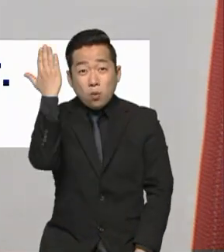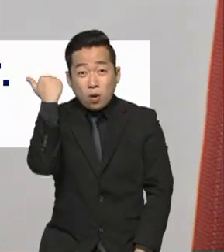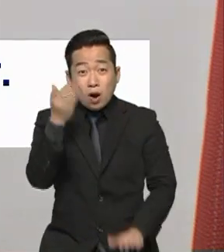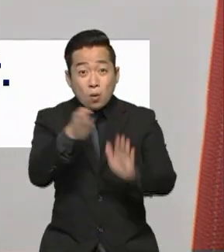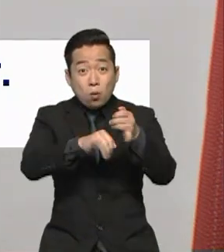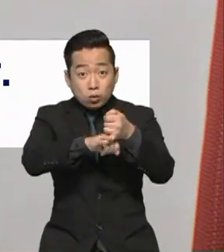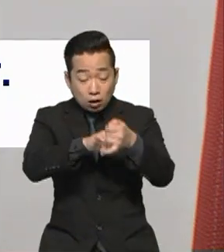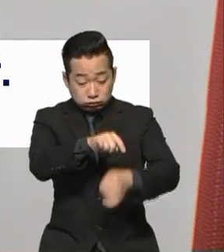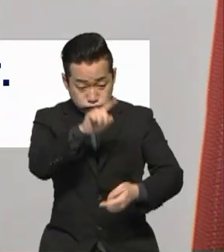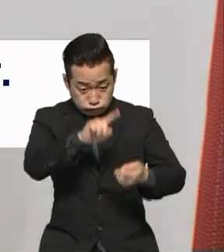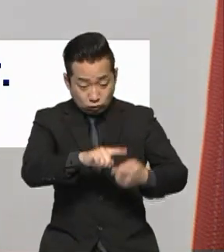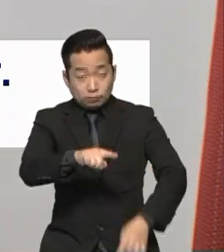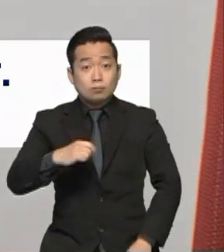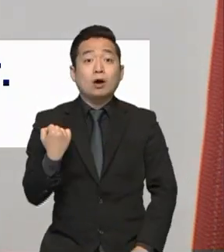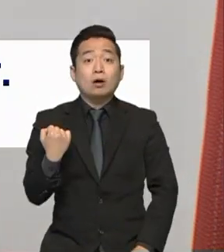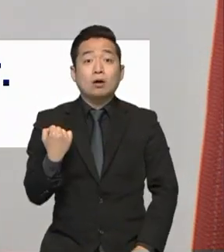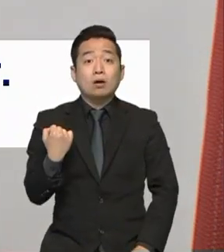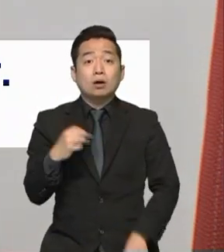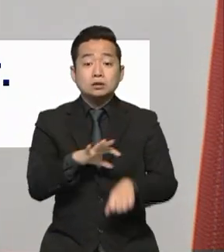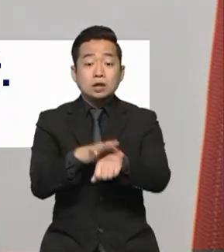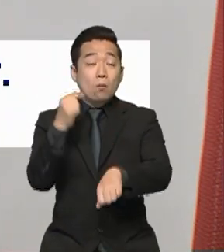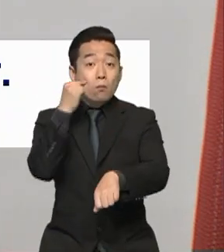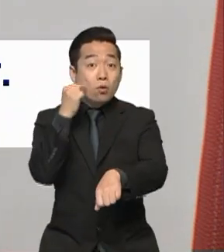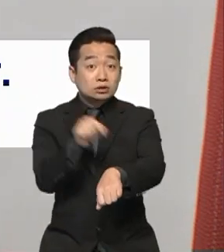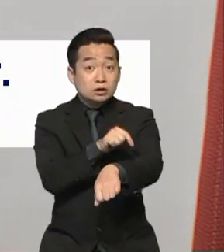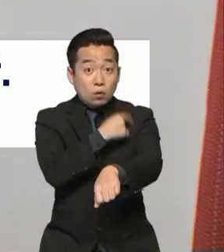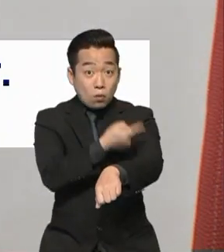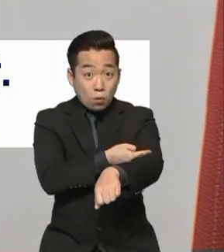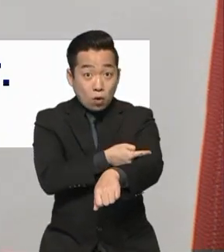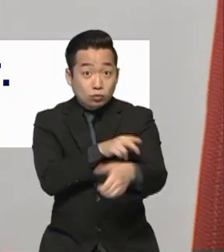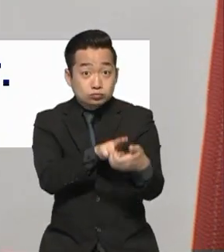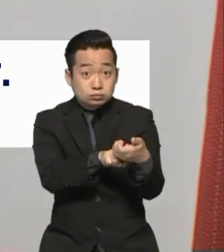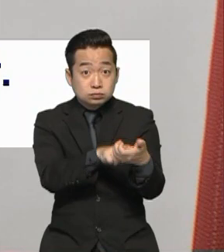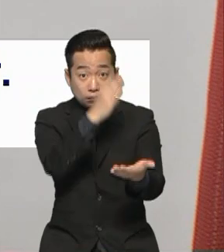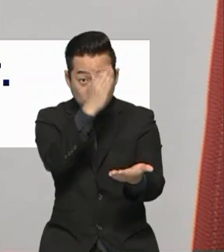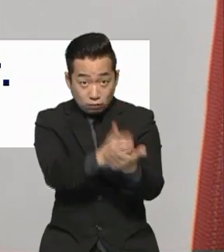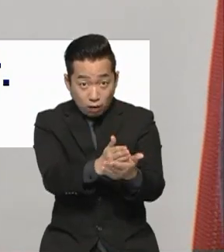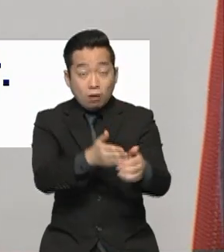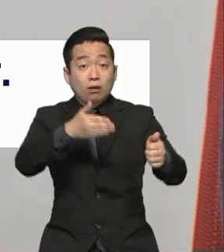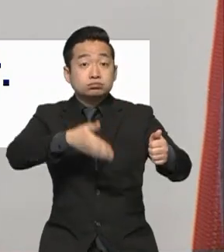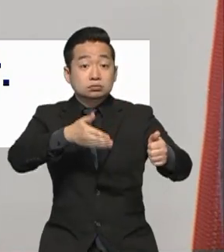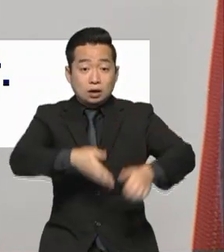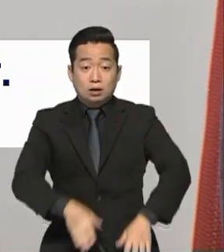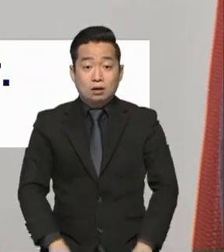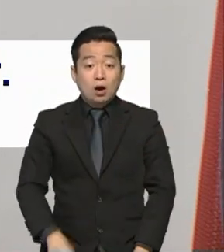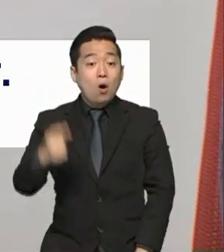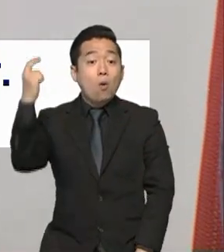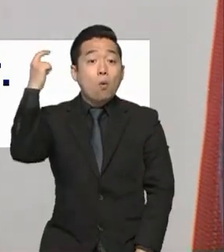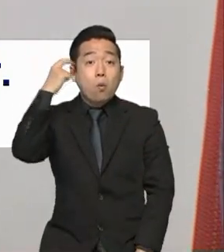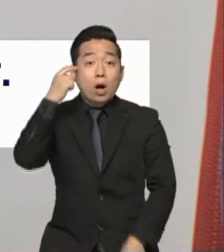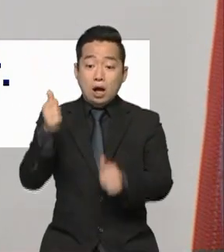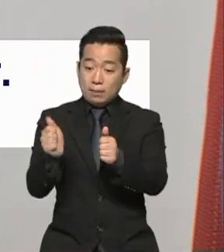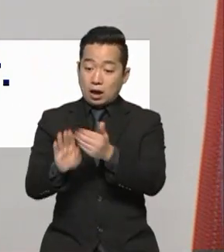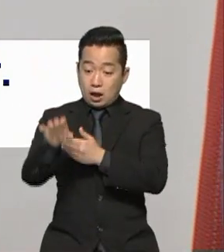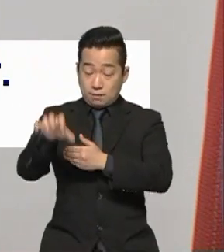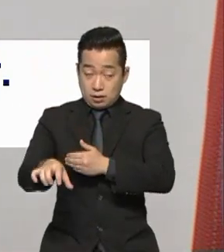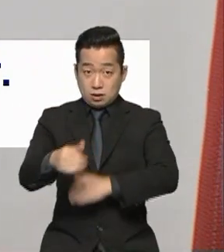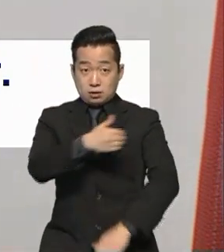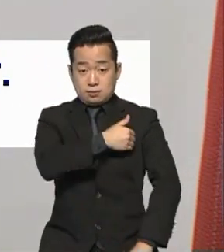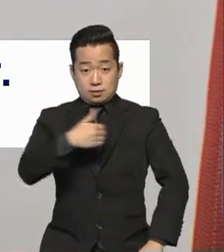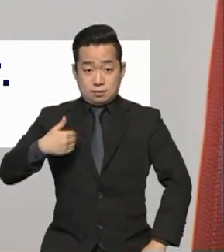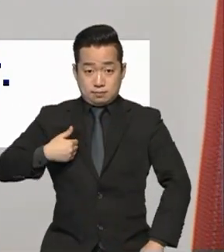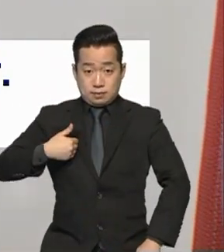공약을 지켜서 불세포 특권 뒤에 숨지 마시기를 바랍니다 왜 판사 앞에서 정당하게